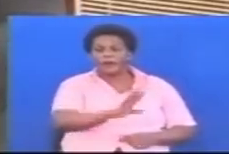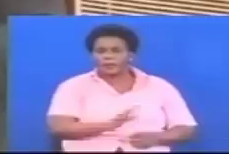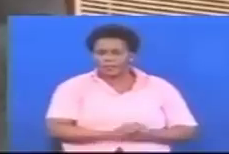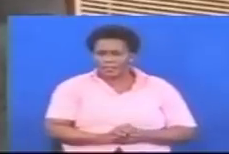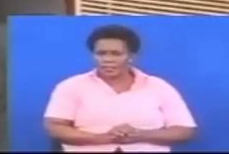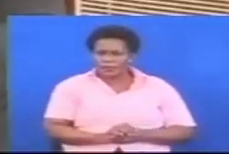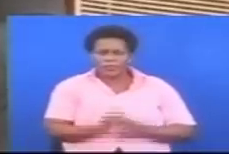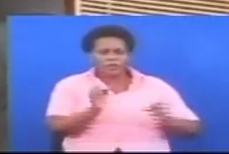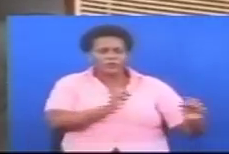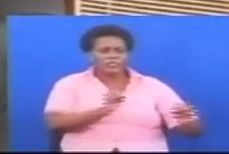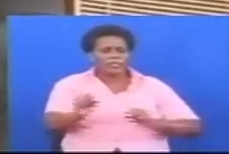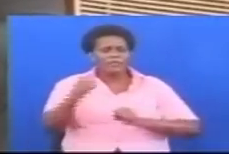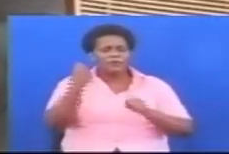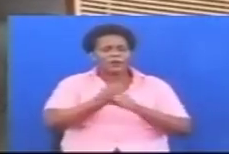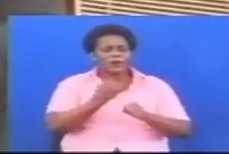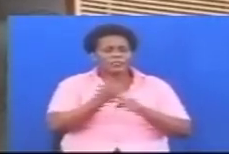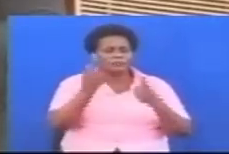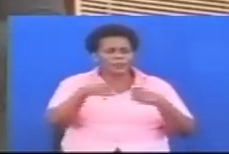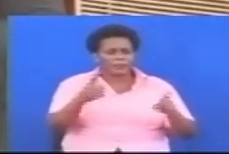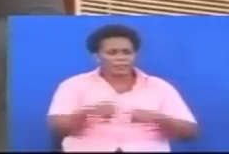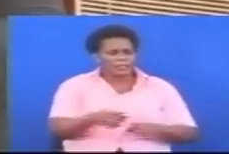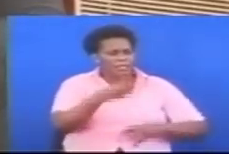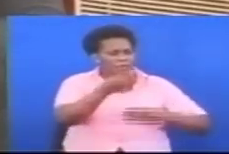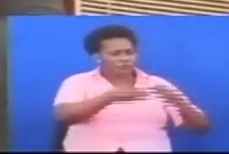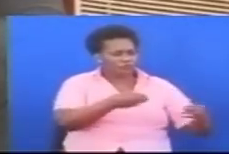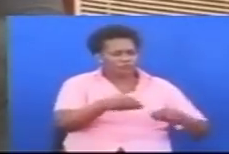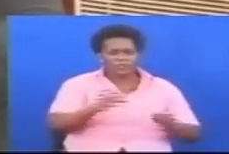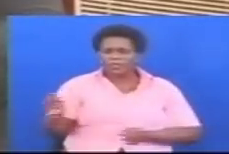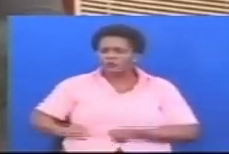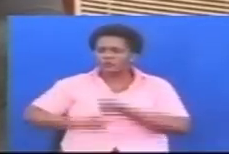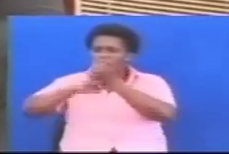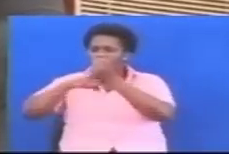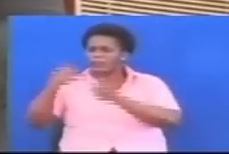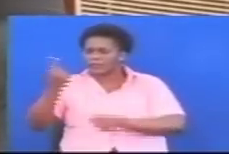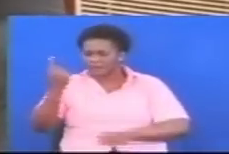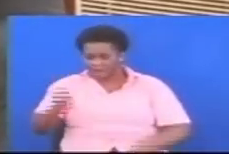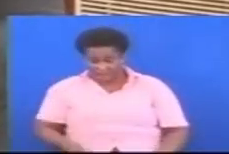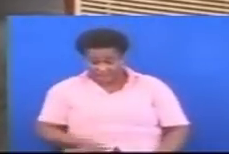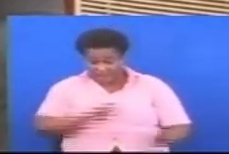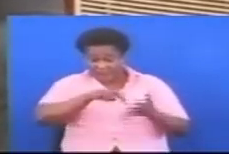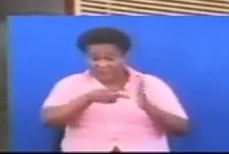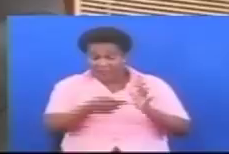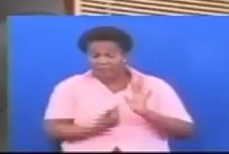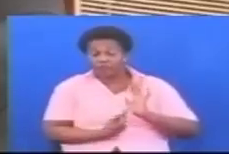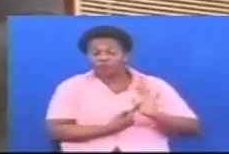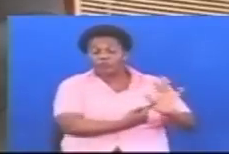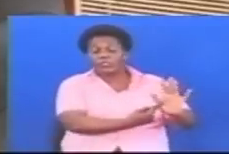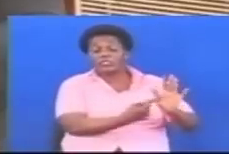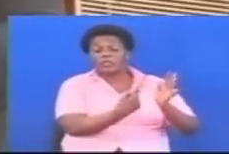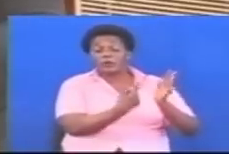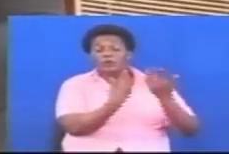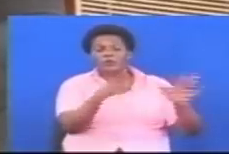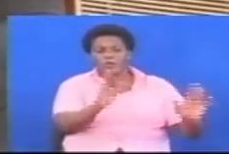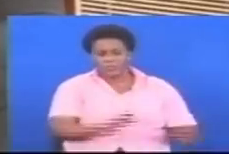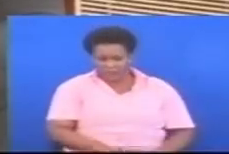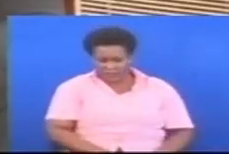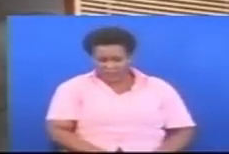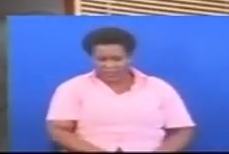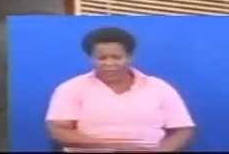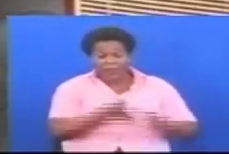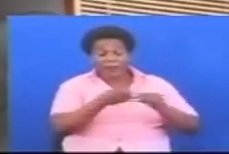sekta muhimu za kiuchumi na ustawi wa Tanzania. Mkakati huu unabainisha athari za uwekezaji duni katika maeneo